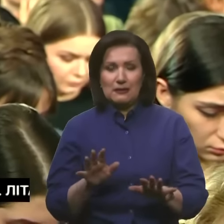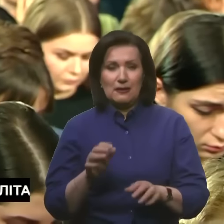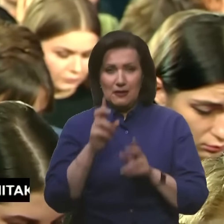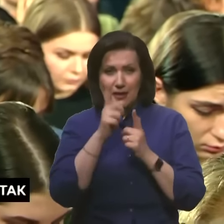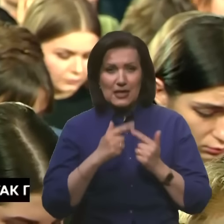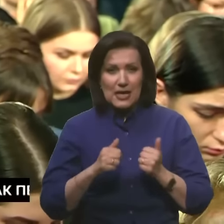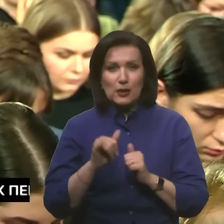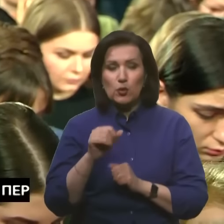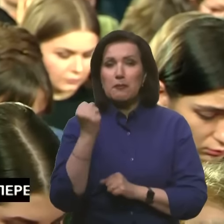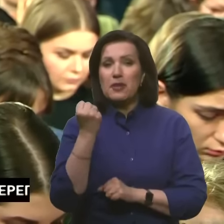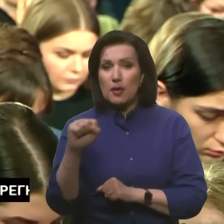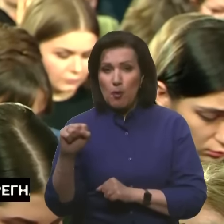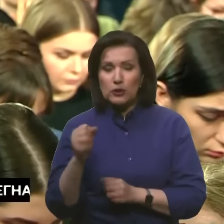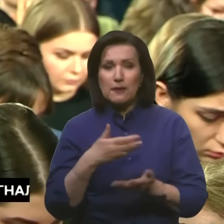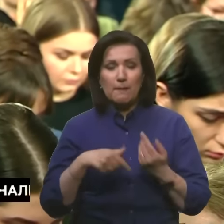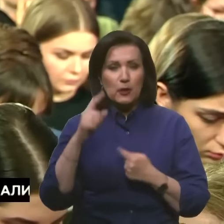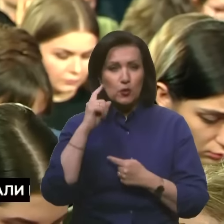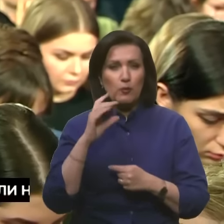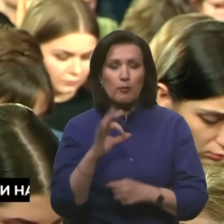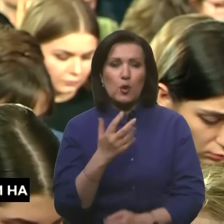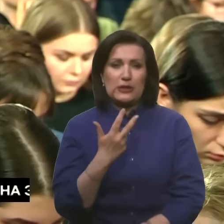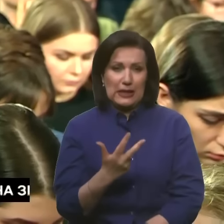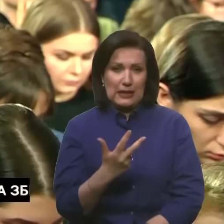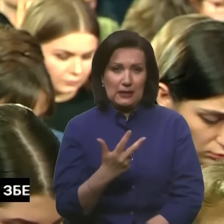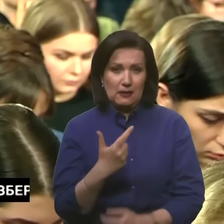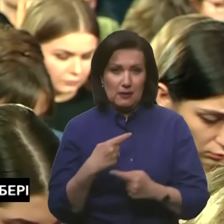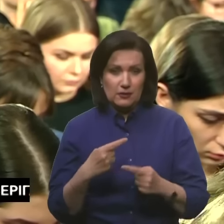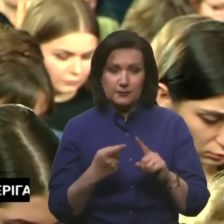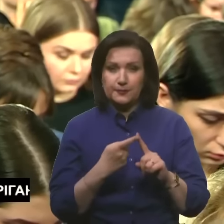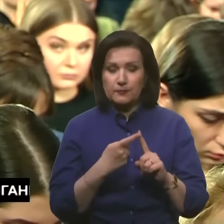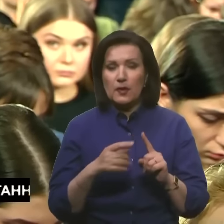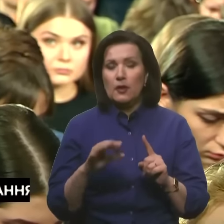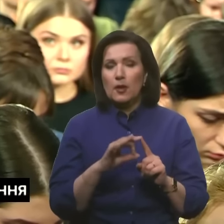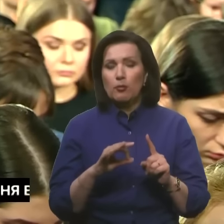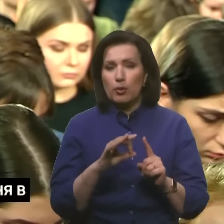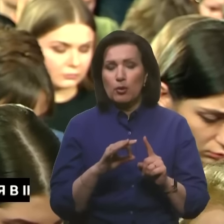перемогти, ми думаємо про три речі. По-перше, про